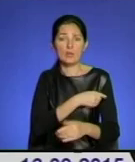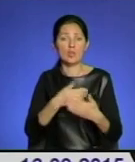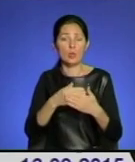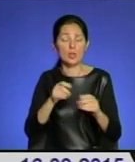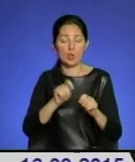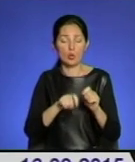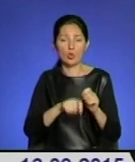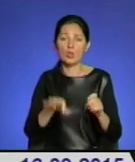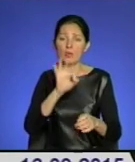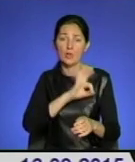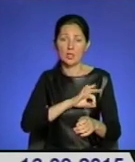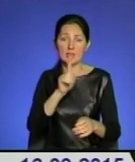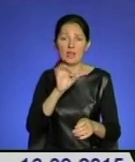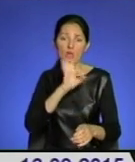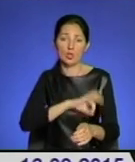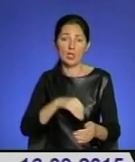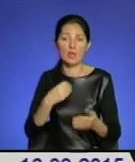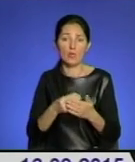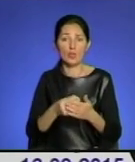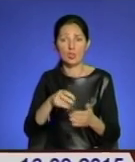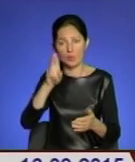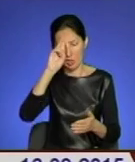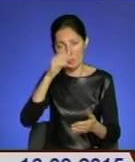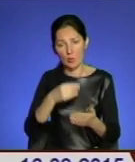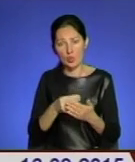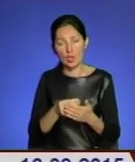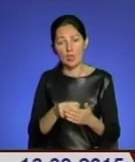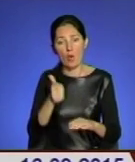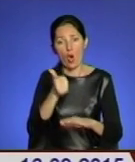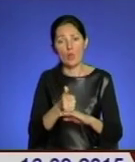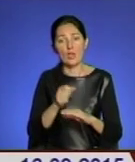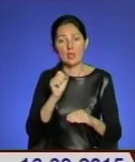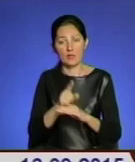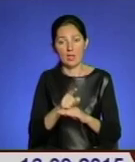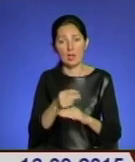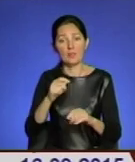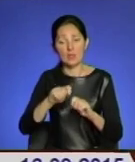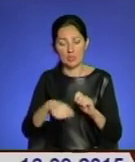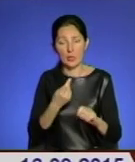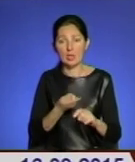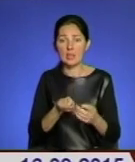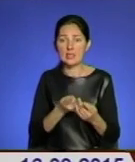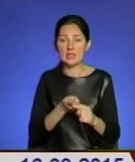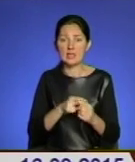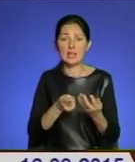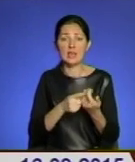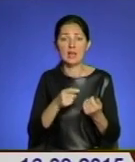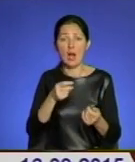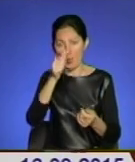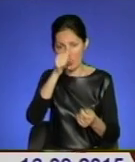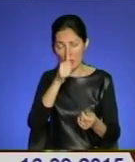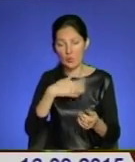місцевих бюджетів – основне завдання зустрічі. Збитки, які вже за цих буквально кілька місяців, які ми